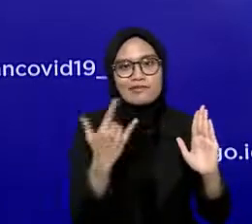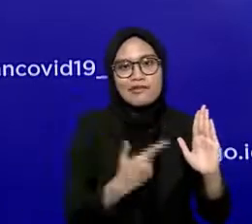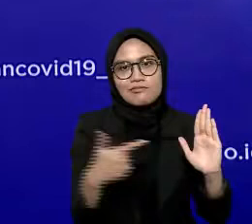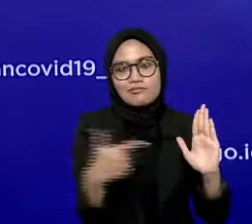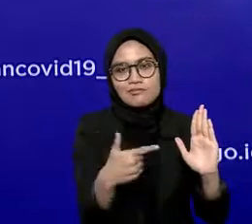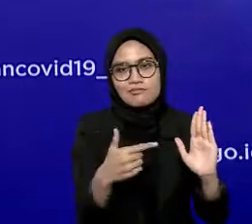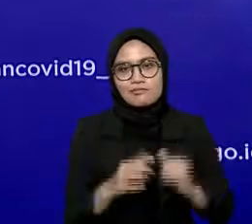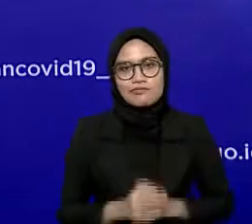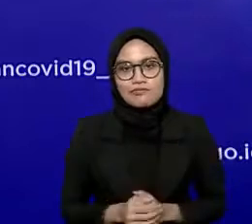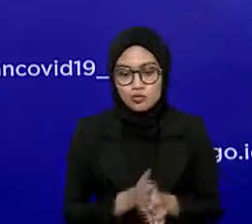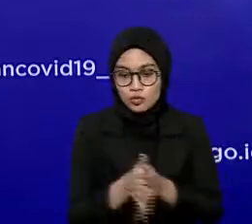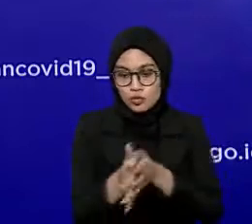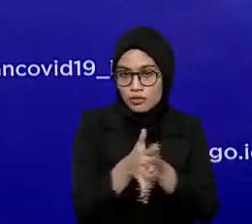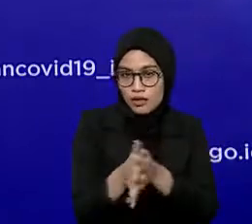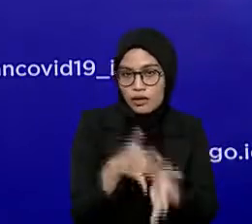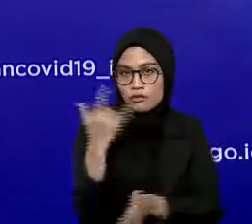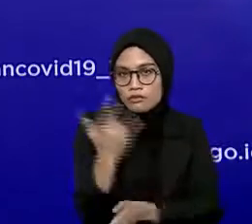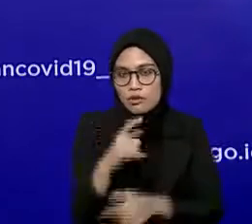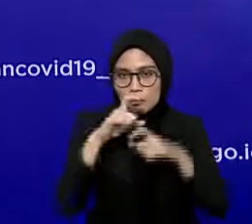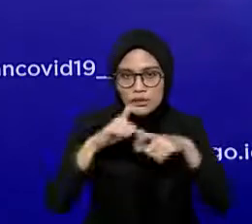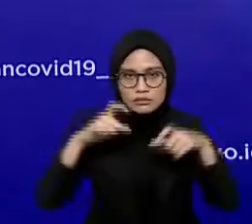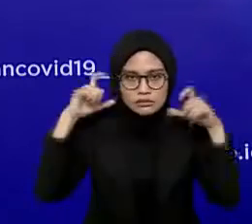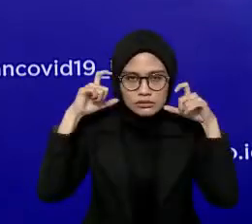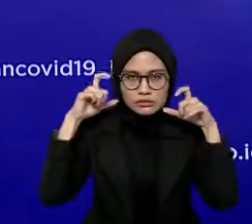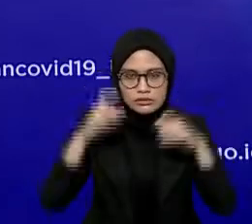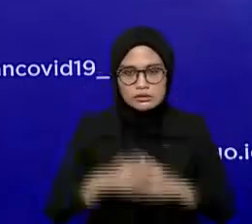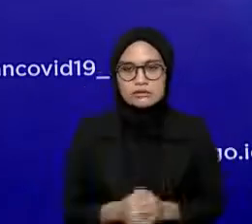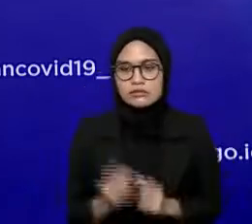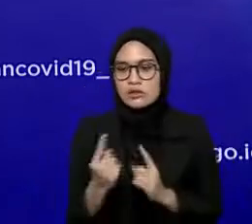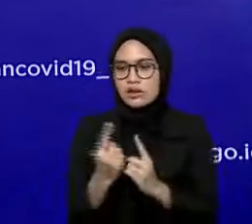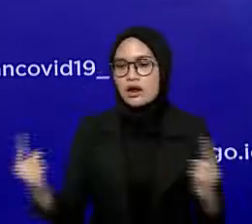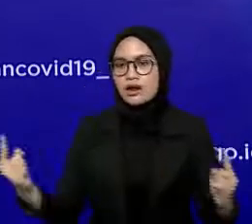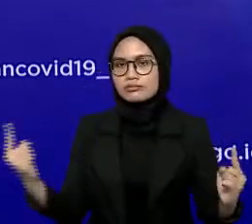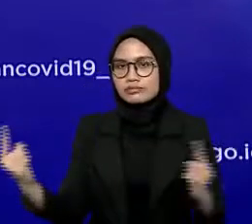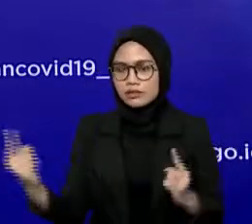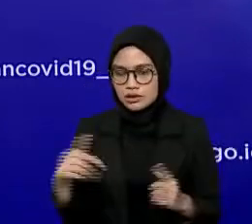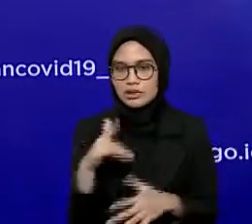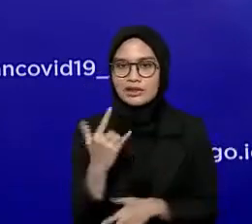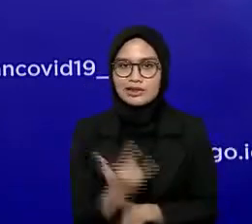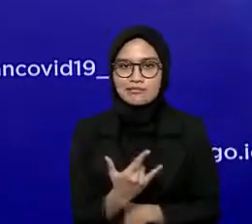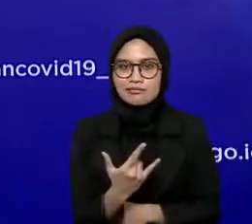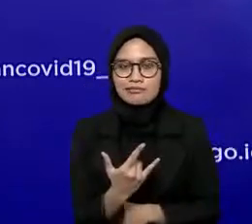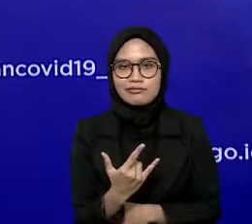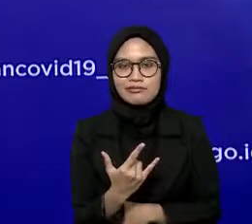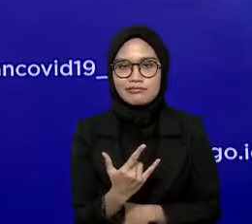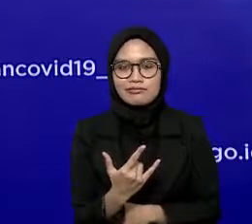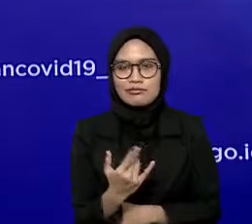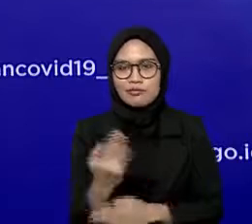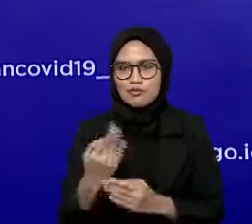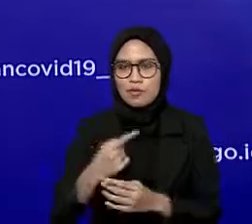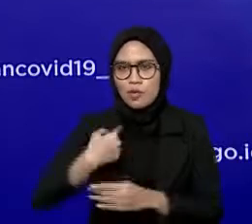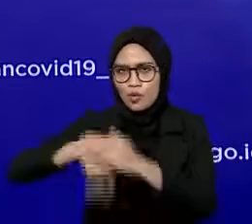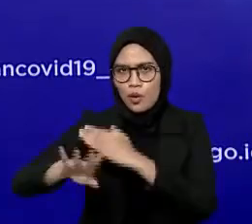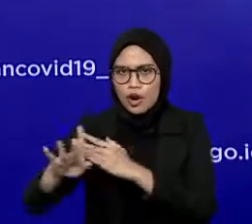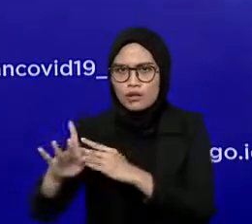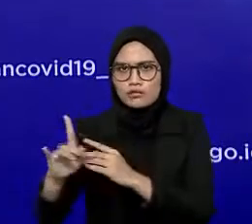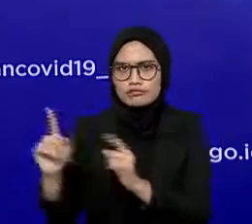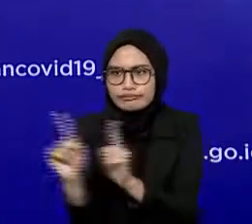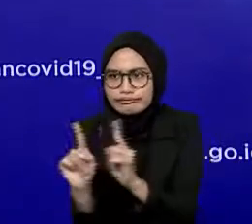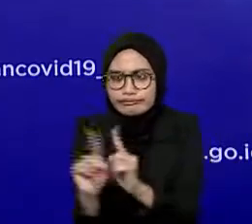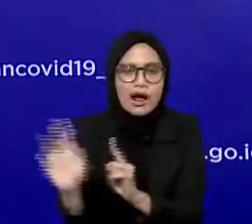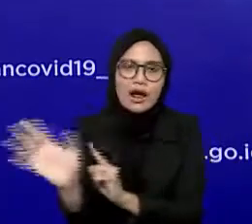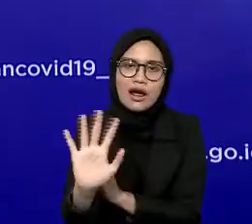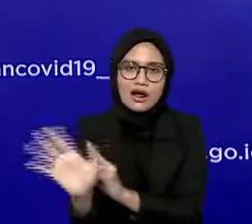kesehatan, yaitu mencuci tangan, memakai masker, dan menjaga jarak, melakukan mobilitas dengan aman pada saat